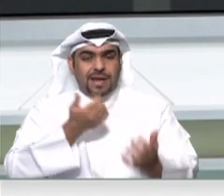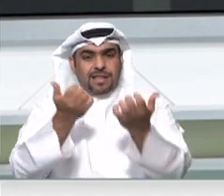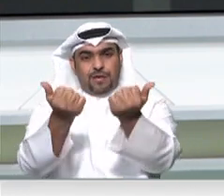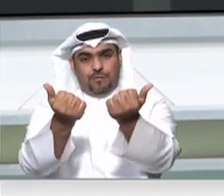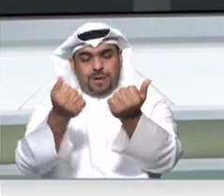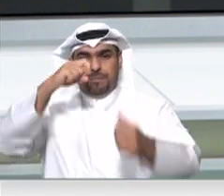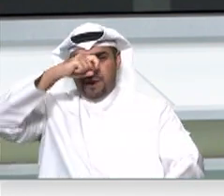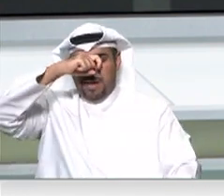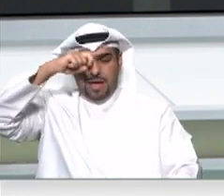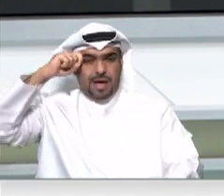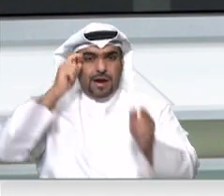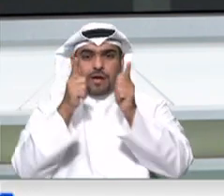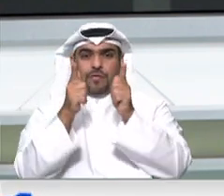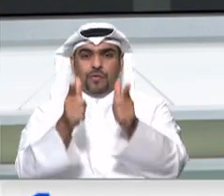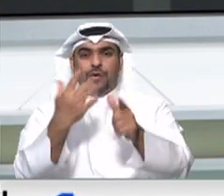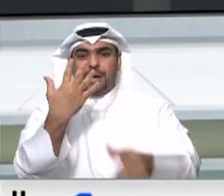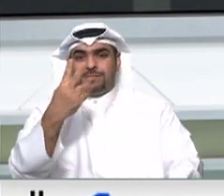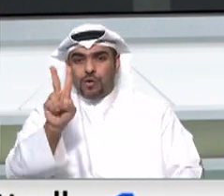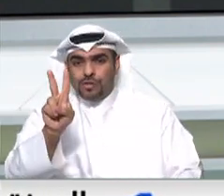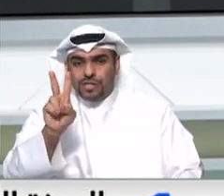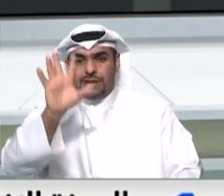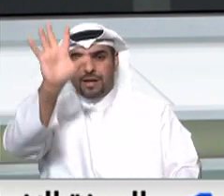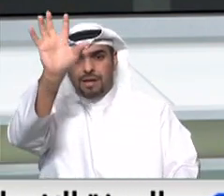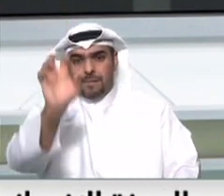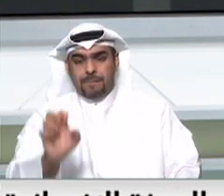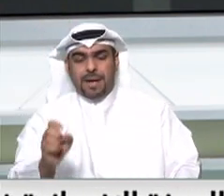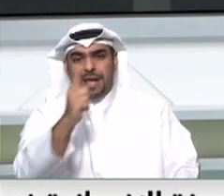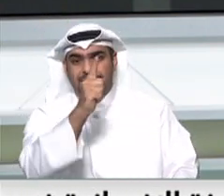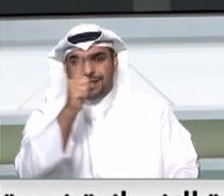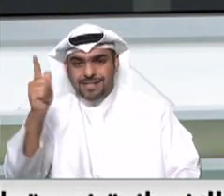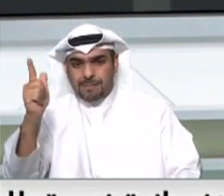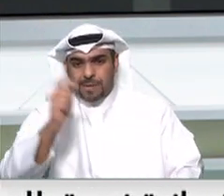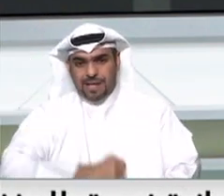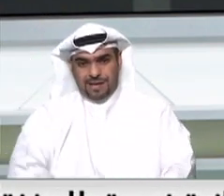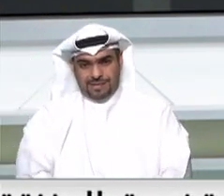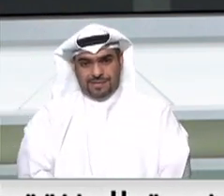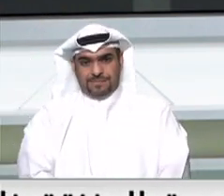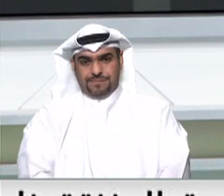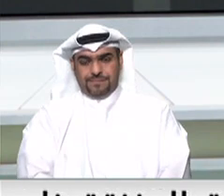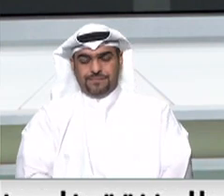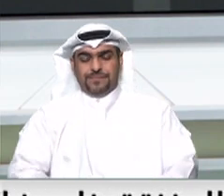درجات الحرارة العظمى 25، والصغرى 17 درجة مئوية.